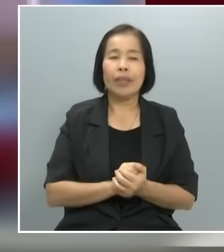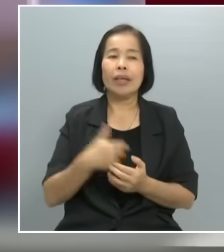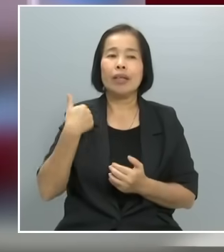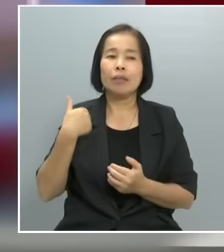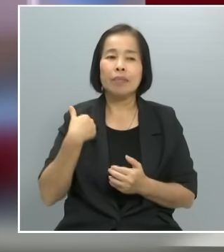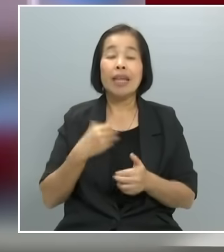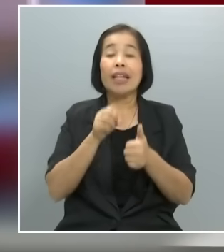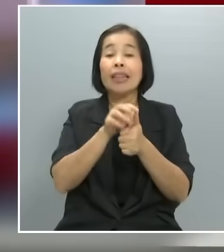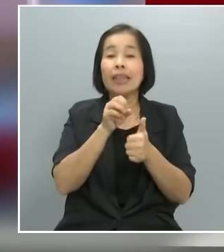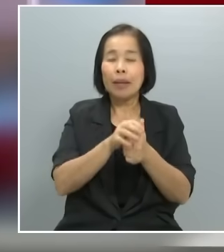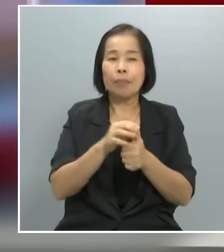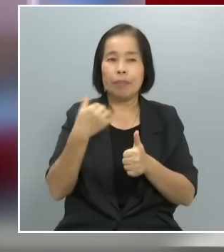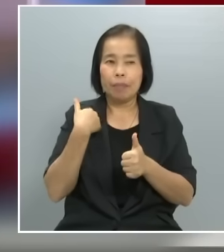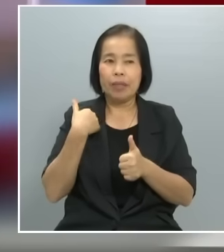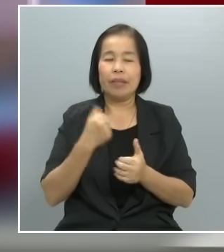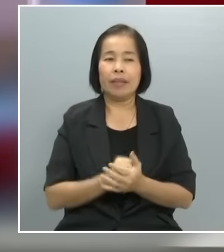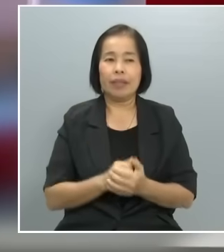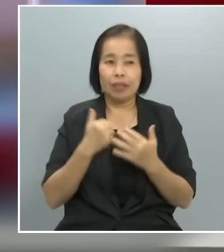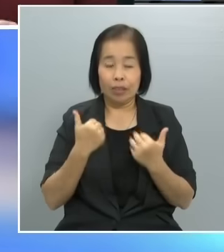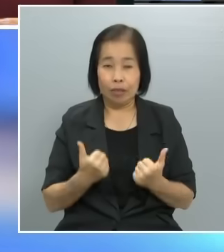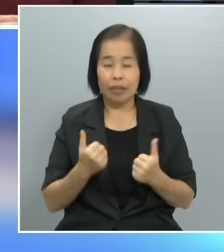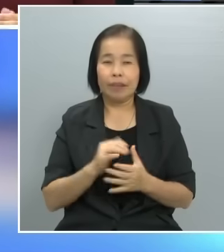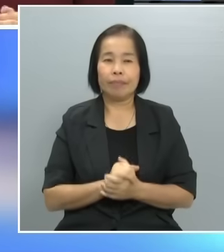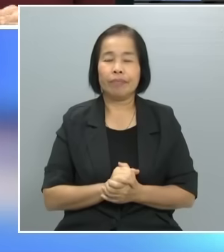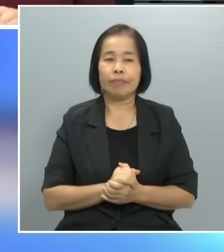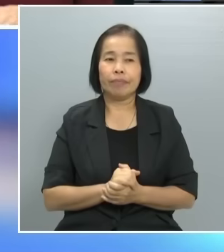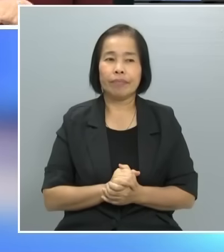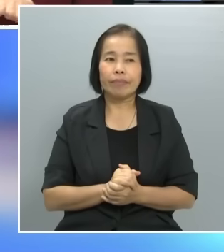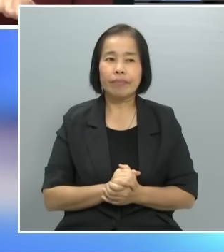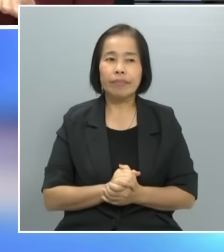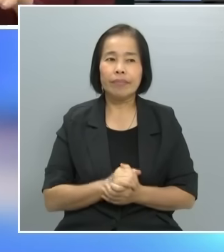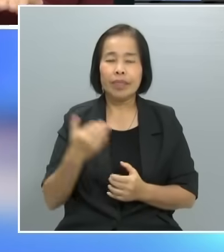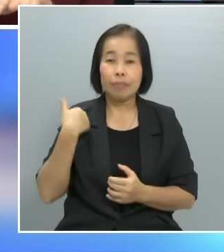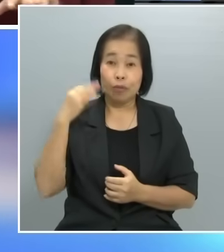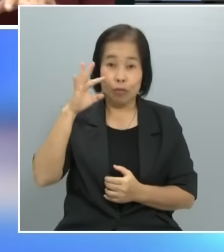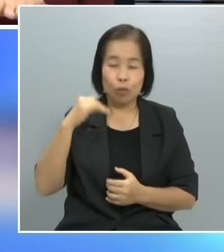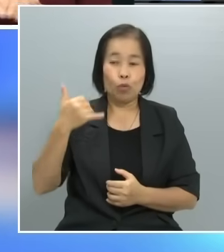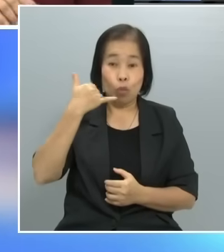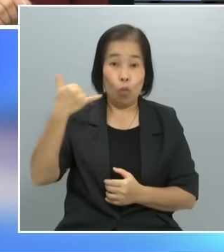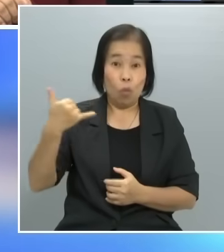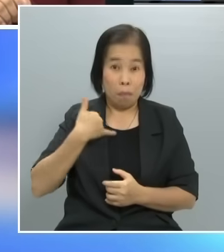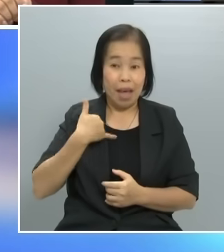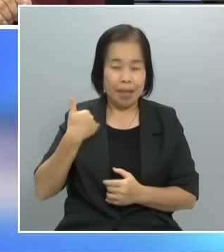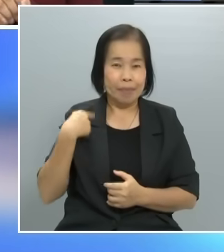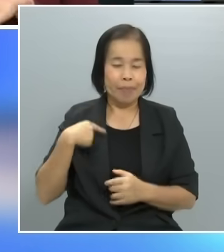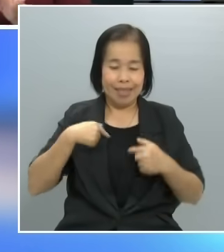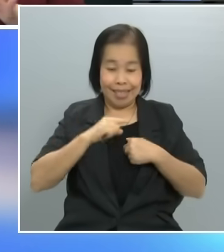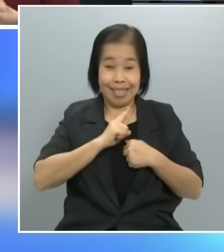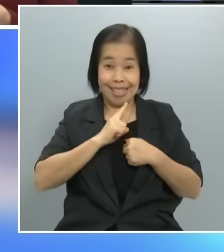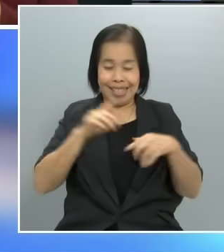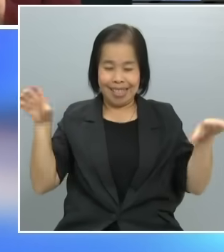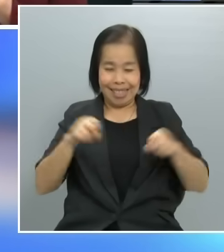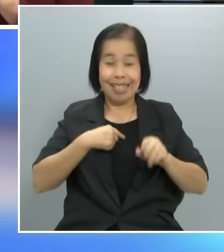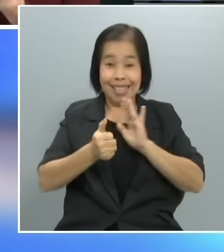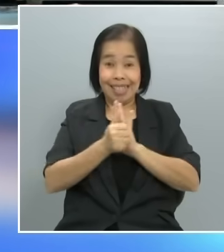เขาได้มีการเคลื่อนไหวนะ ล่าสุดนะคะมีความเคลื่อนไหวเลยค่ะแล้วก็ติดต่อได้เราด้วยถ้าไปดูที่เพจของ